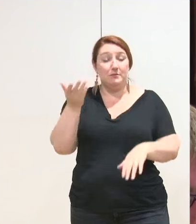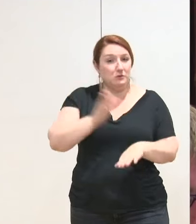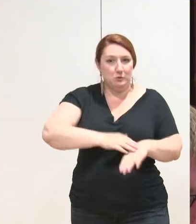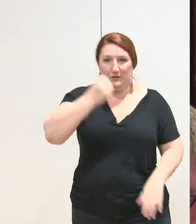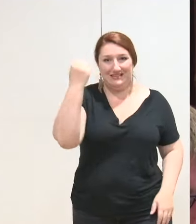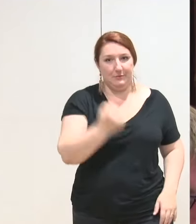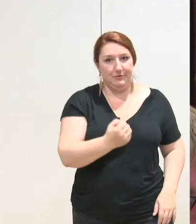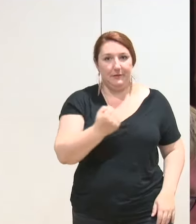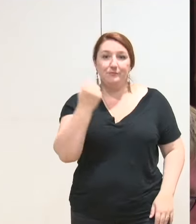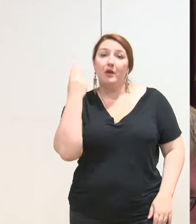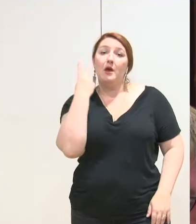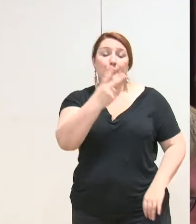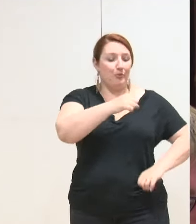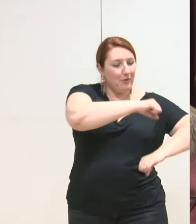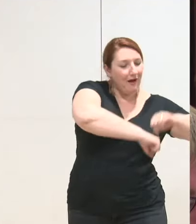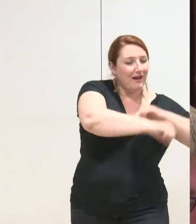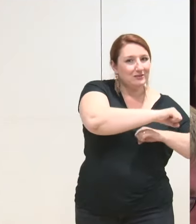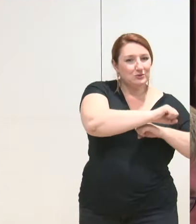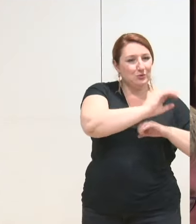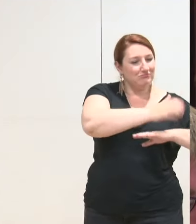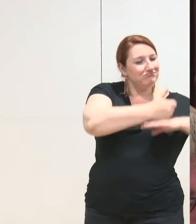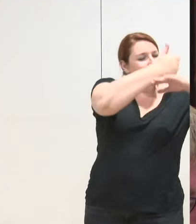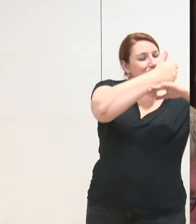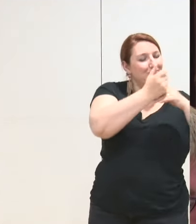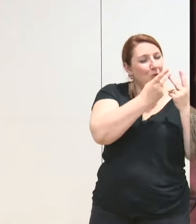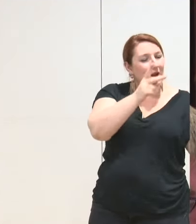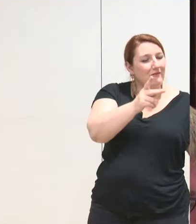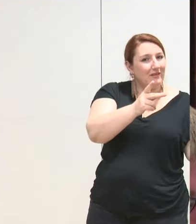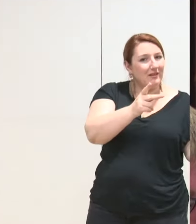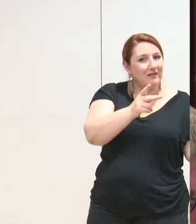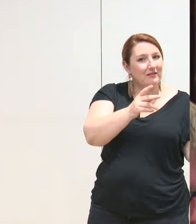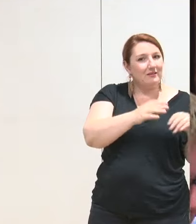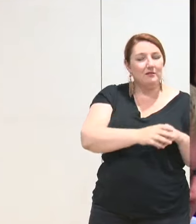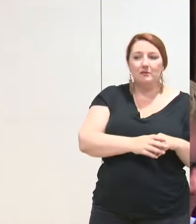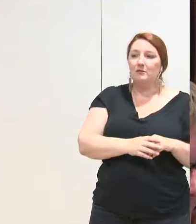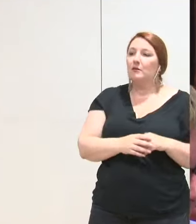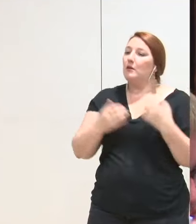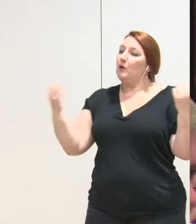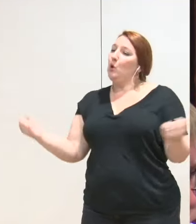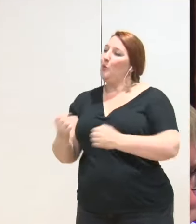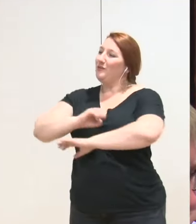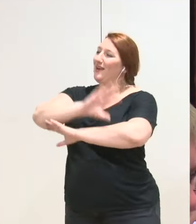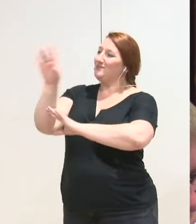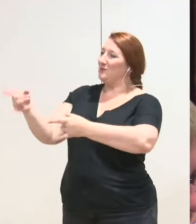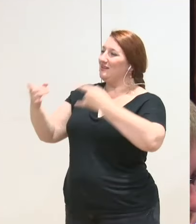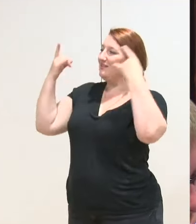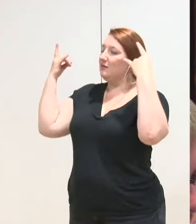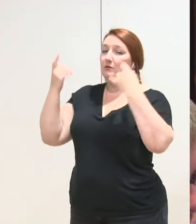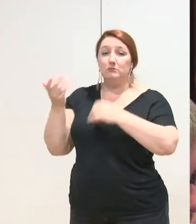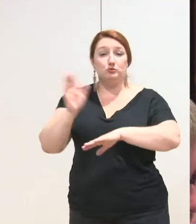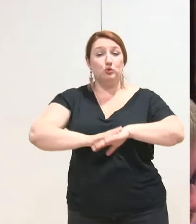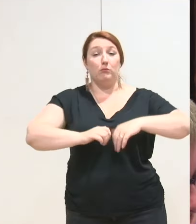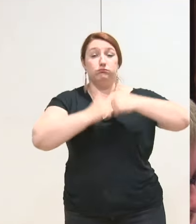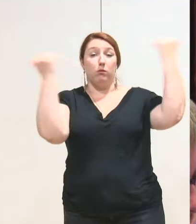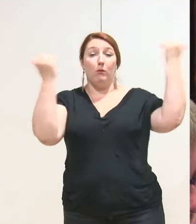est en décalage avec les exercices d'autosatisfaction parfois mais de communication beaucoup auquel vous vous